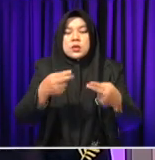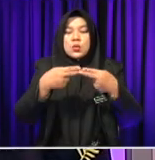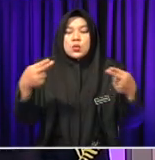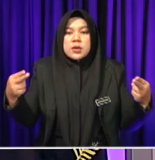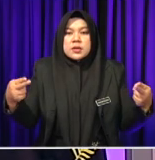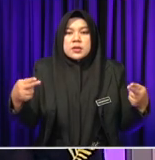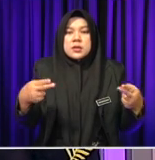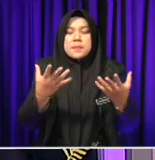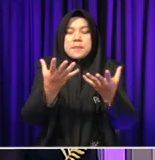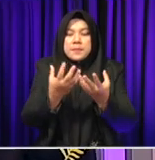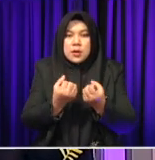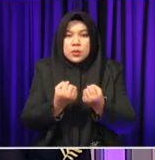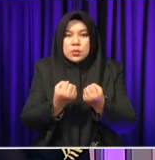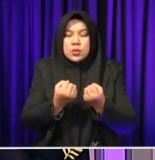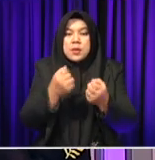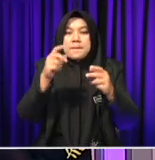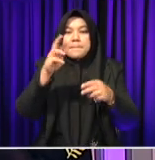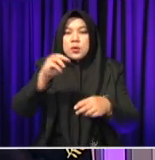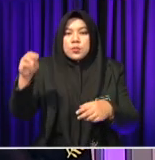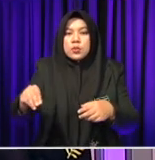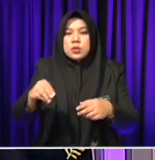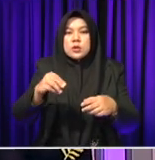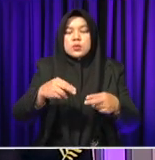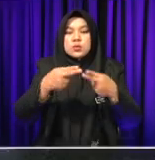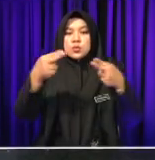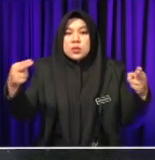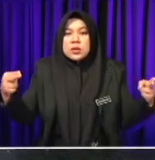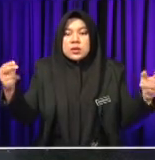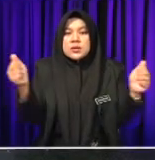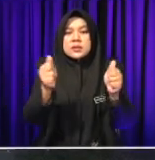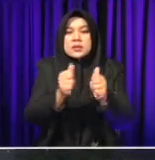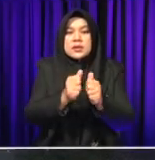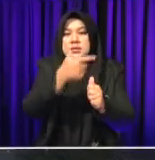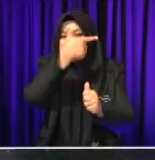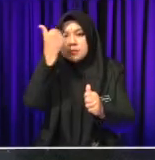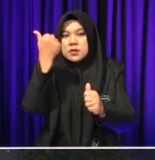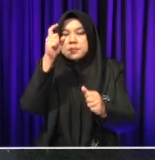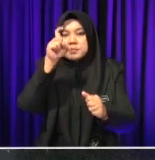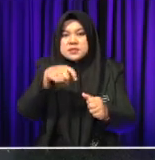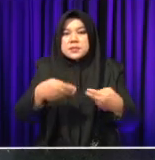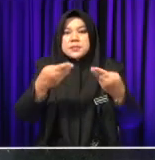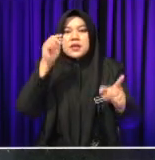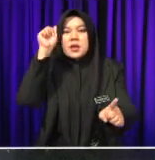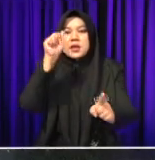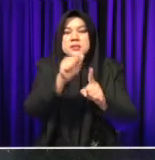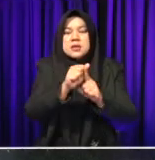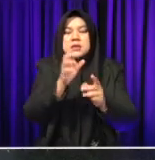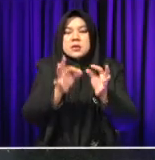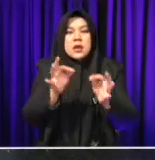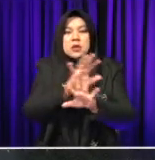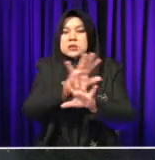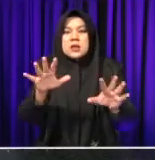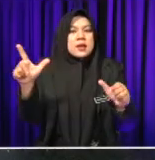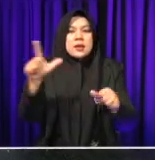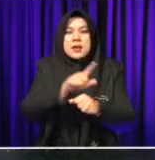ni ia mengkehendaki calon untuk menghuraikan dengan sebab so Dia kena bagi alasan kalau tak tak lengkaplah penulisan tadi spec tadi